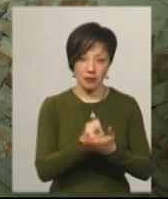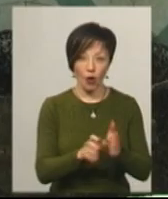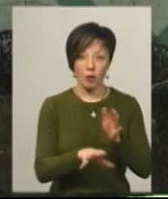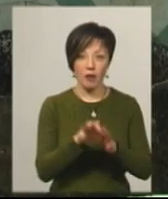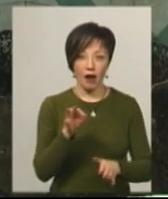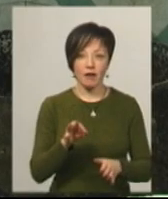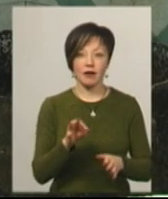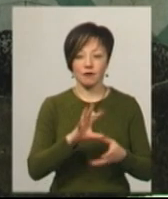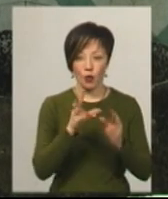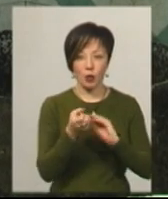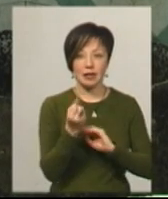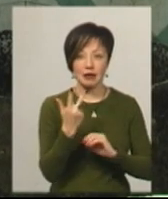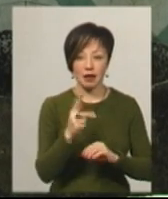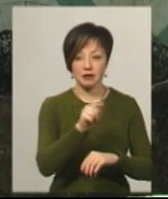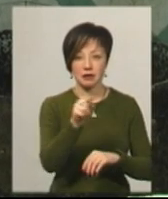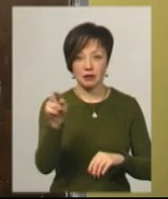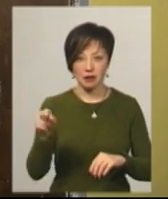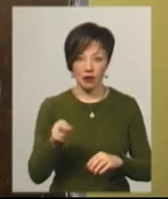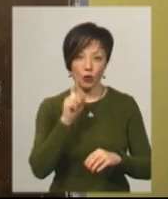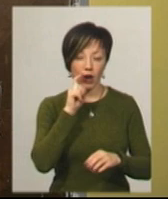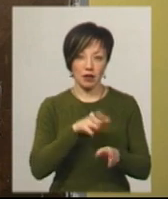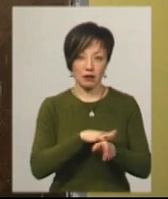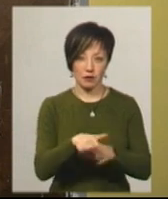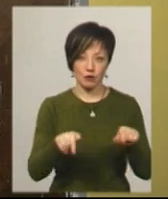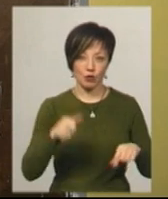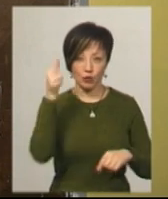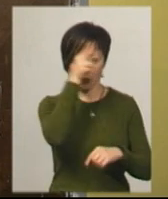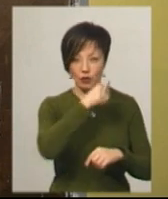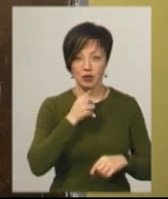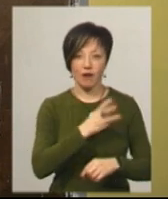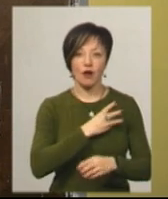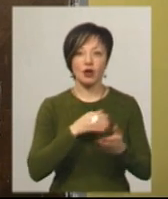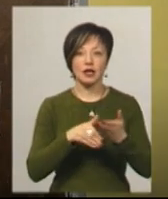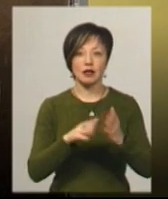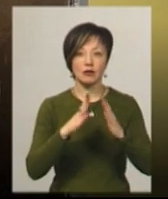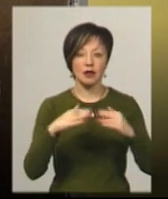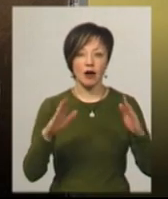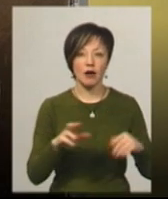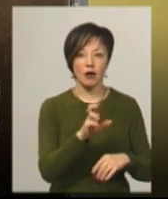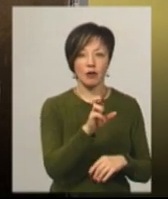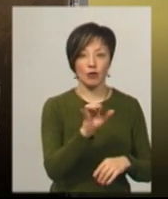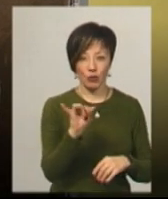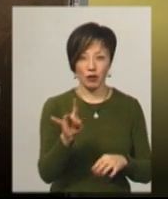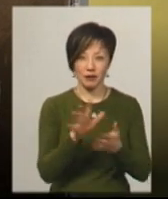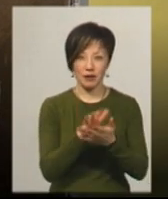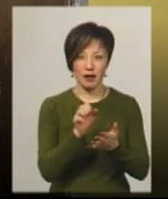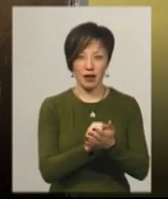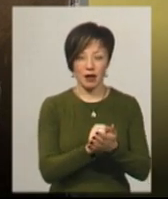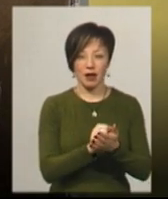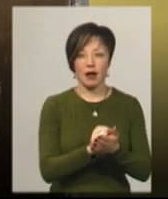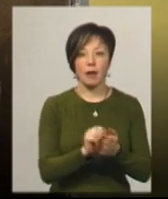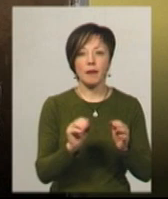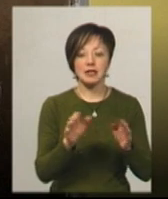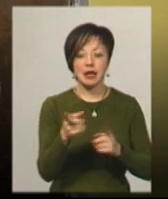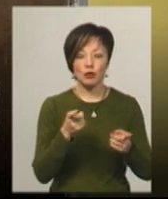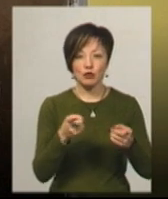13 в Україні, які реалізовуватимуть цього року. Зазвичай волонтерські табори БУРу залучають не менше 30 волонтерів